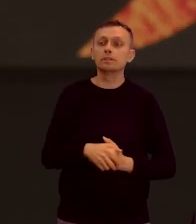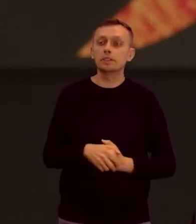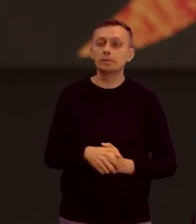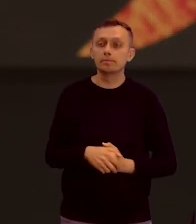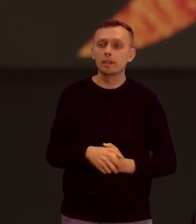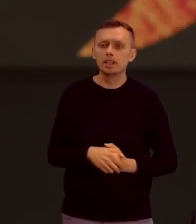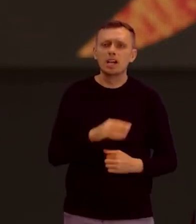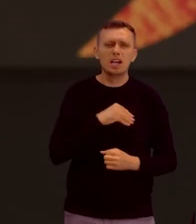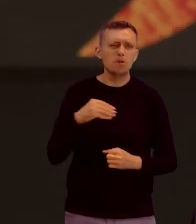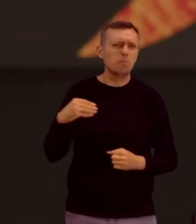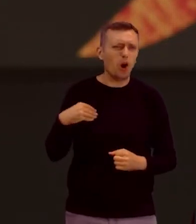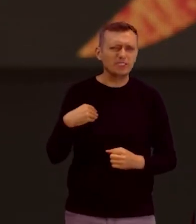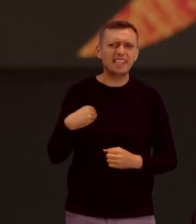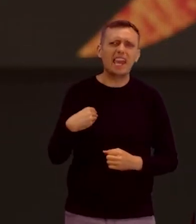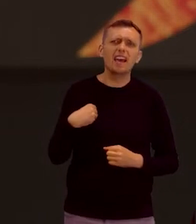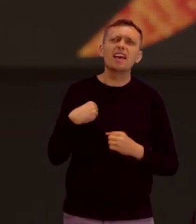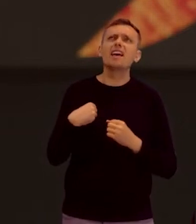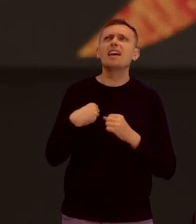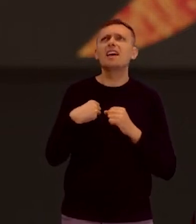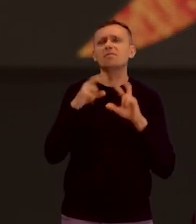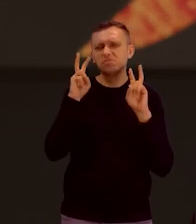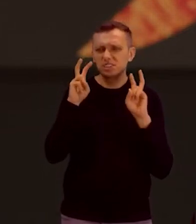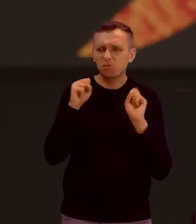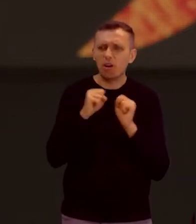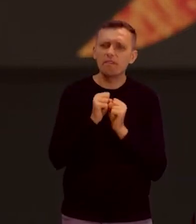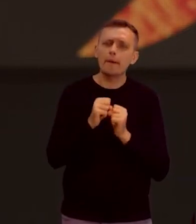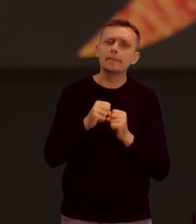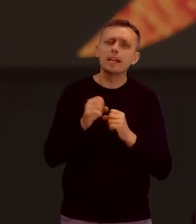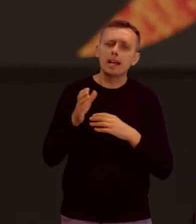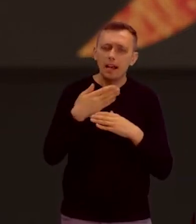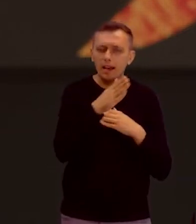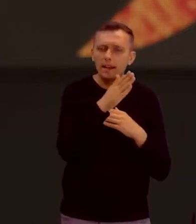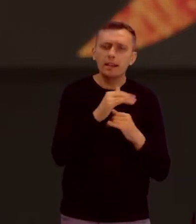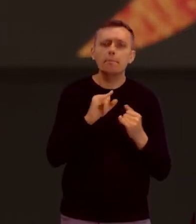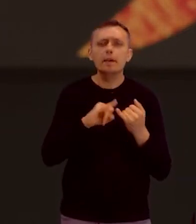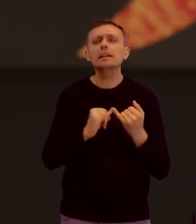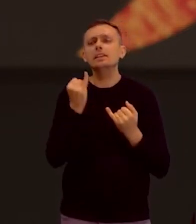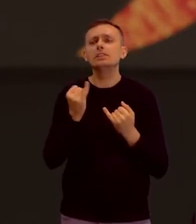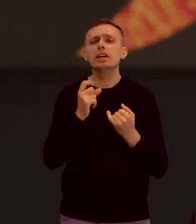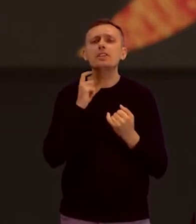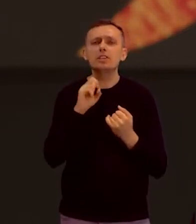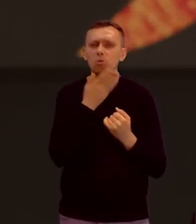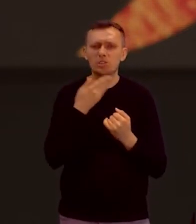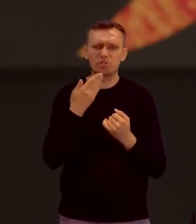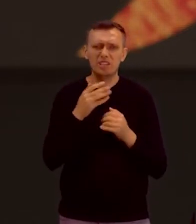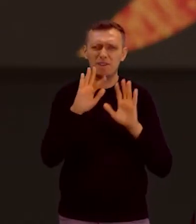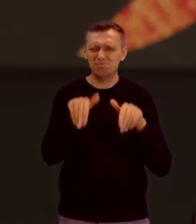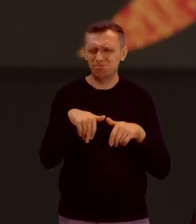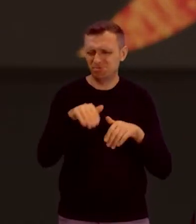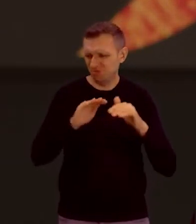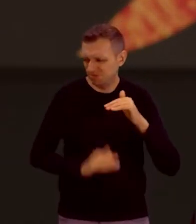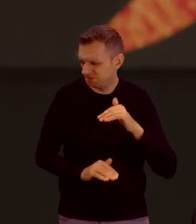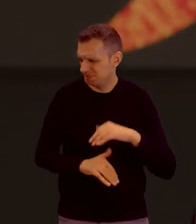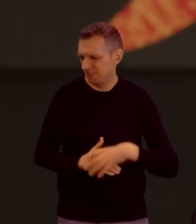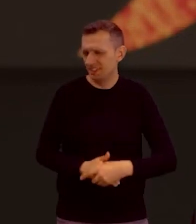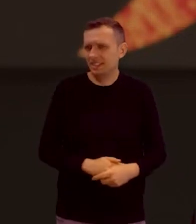dzieci głosu nie mają. A to dlatego, że jest to myśl absolutnie